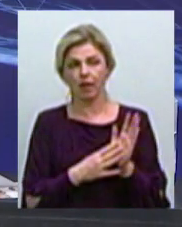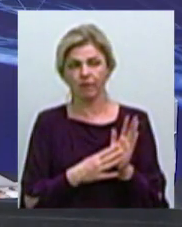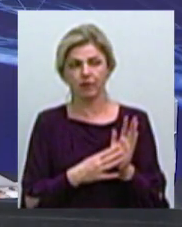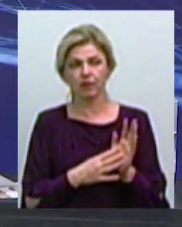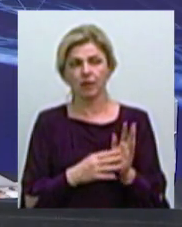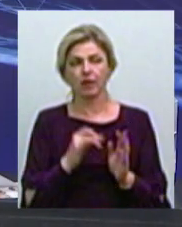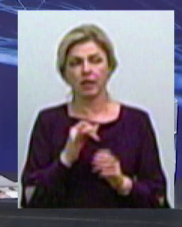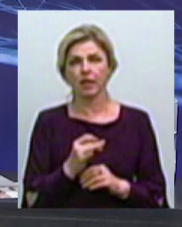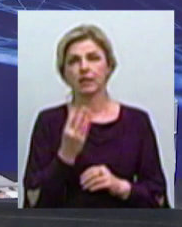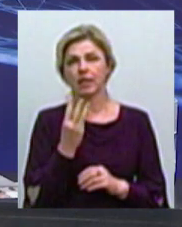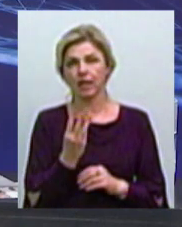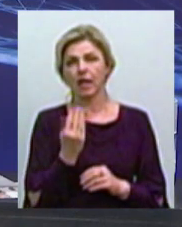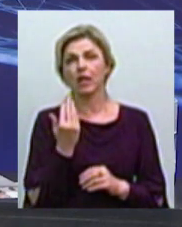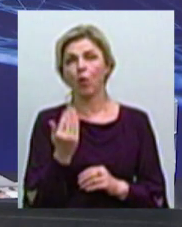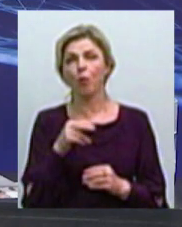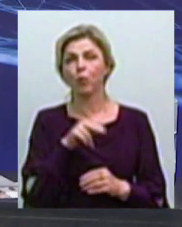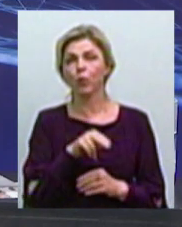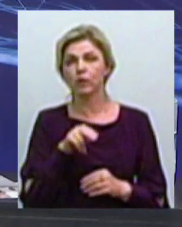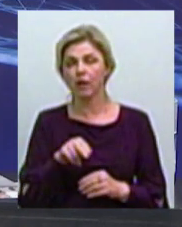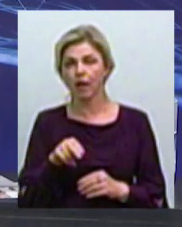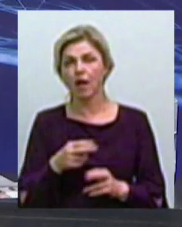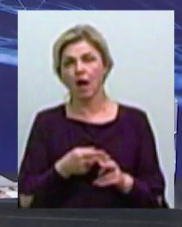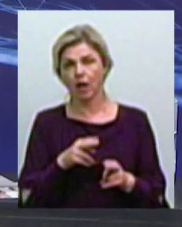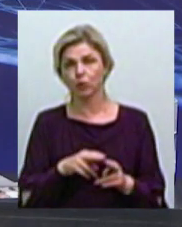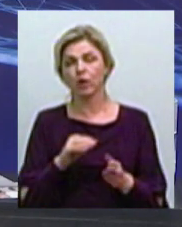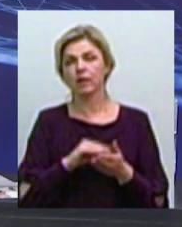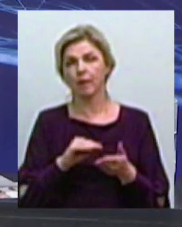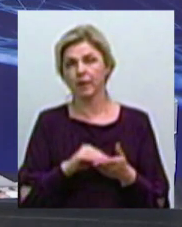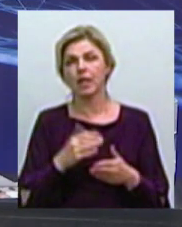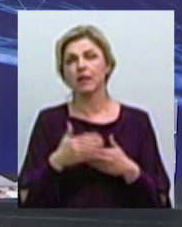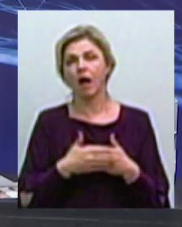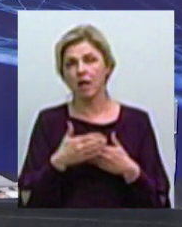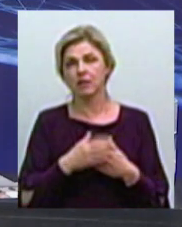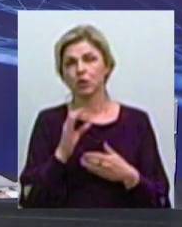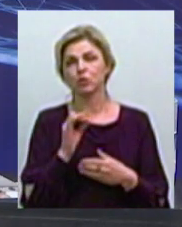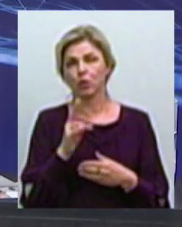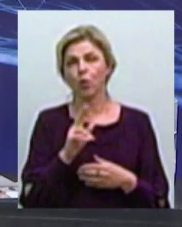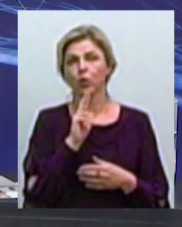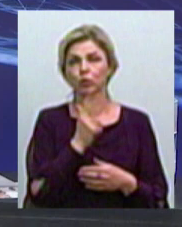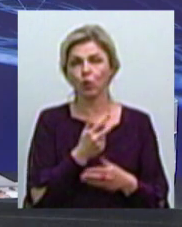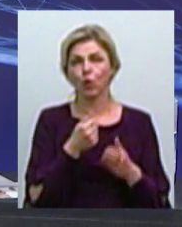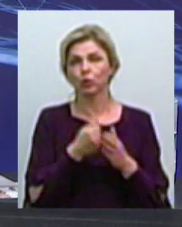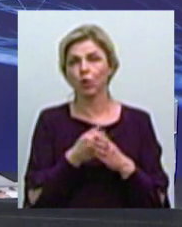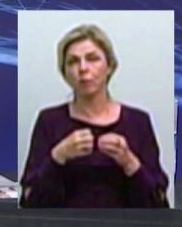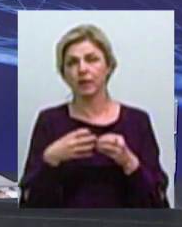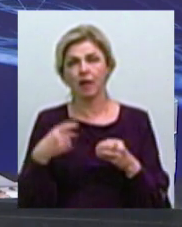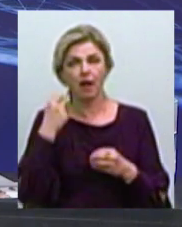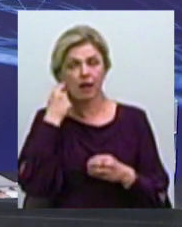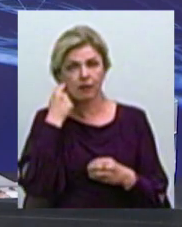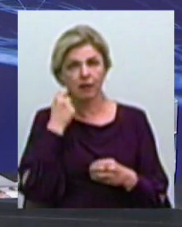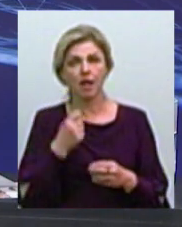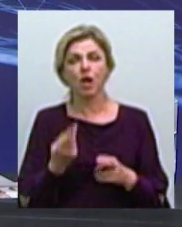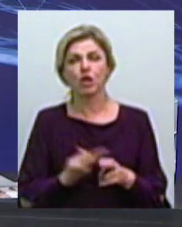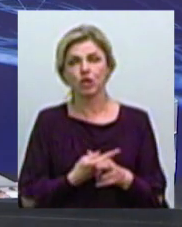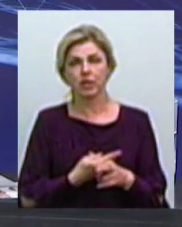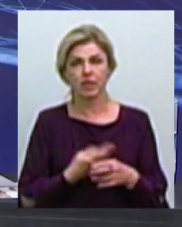149 и три ее пункта, которым предусмотрено наказание сроком от 3 до 15 лет